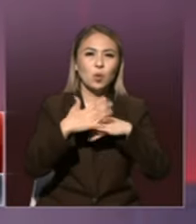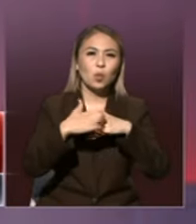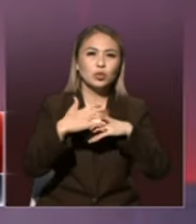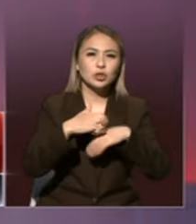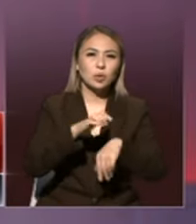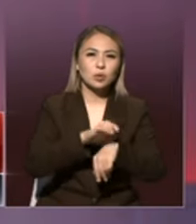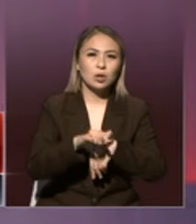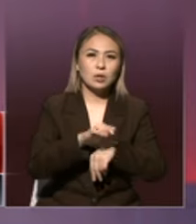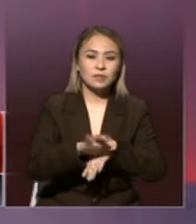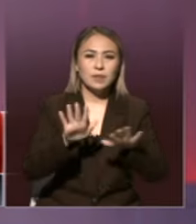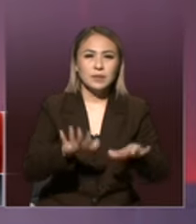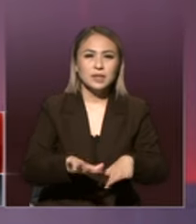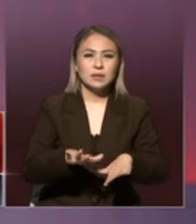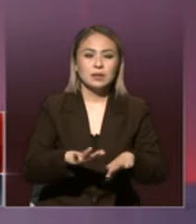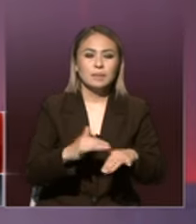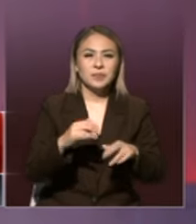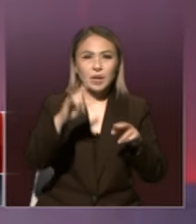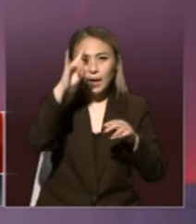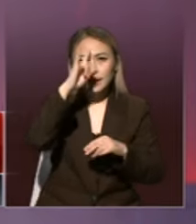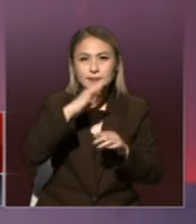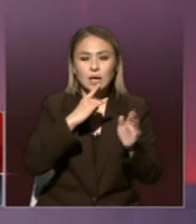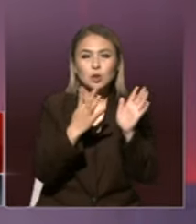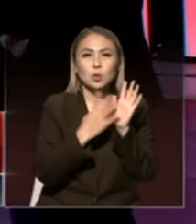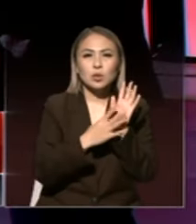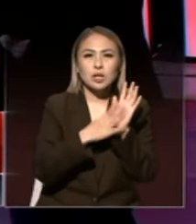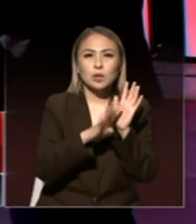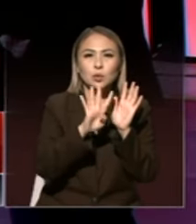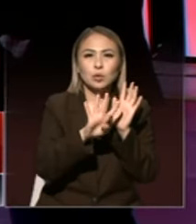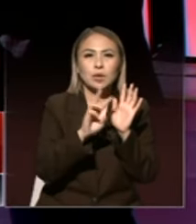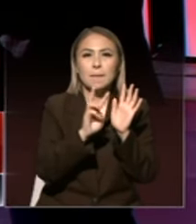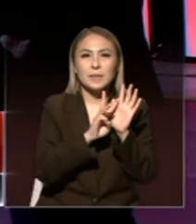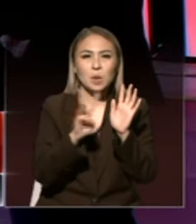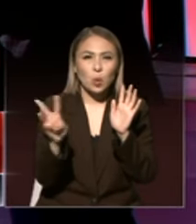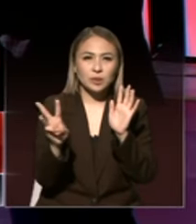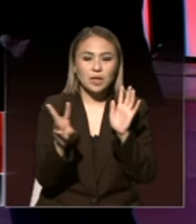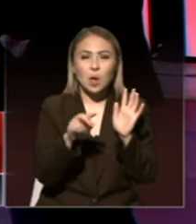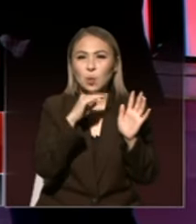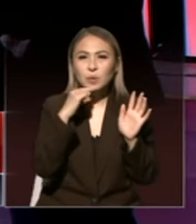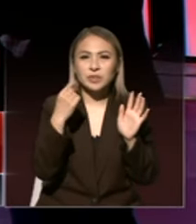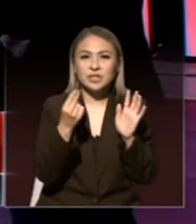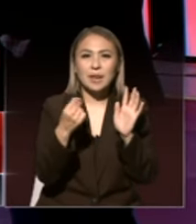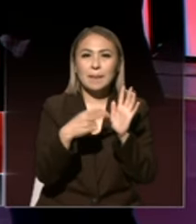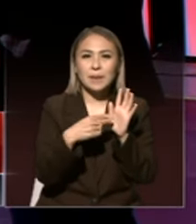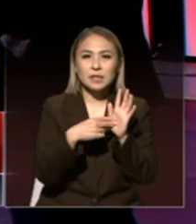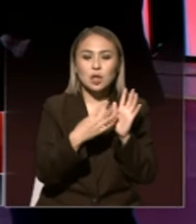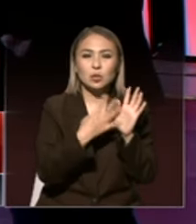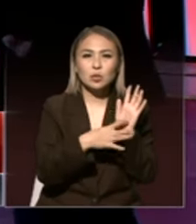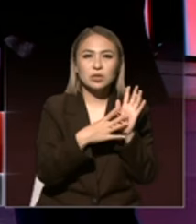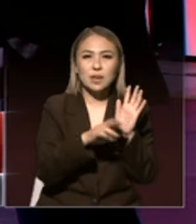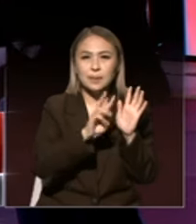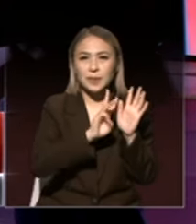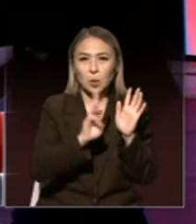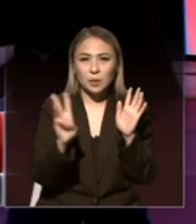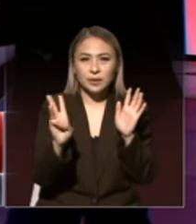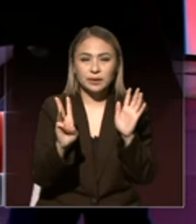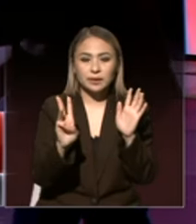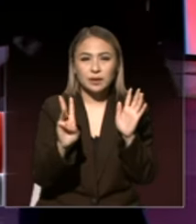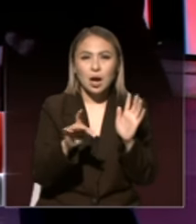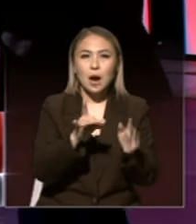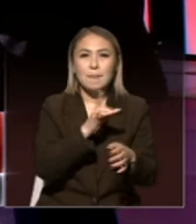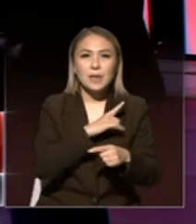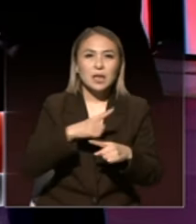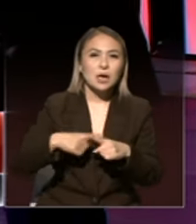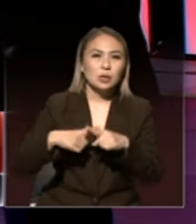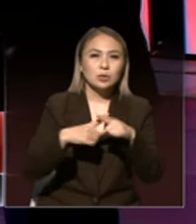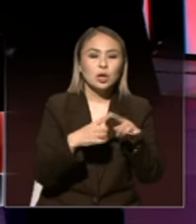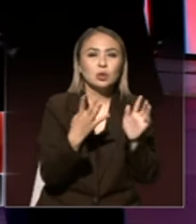шығарылады. Қазақстандағы баға 94 миллион тұрады. Ресейдегі баға 90 миллион тұрады. Беларусьдағы